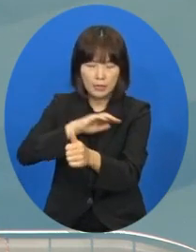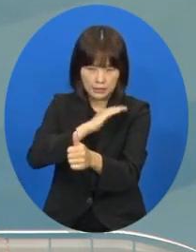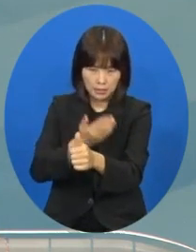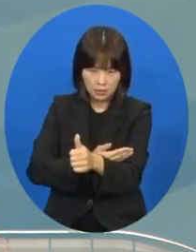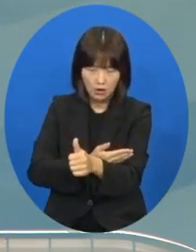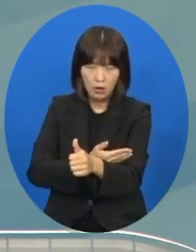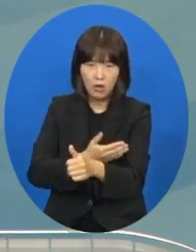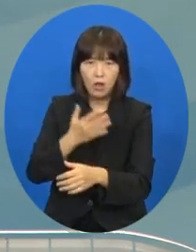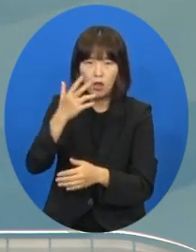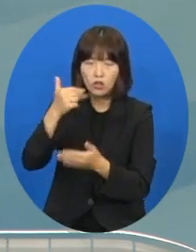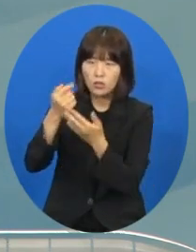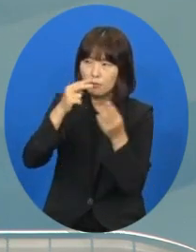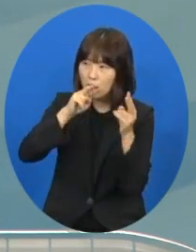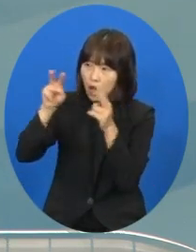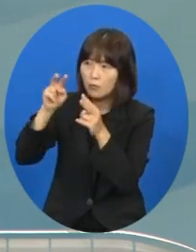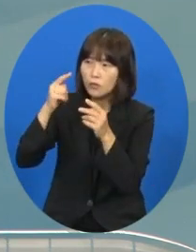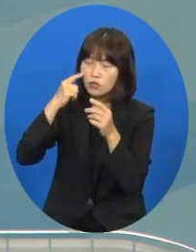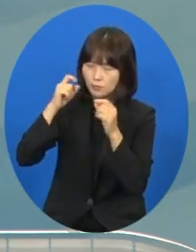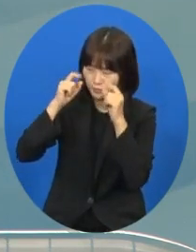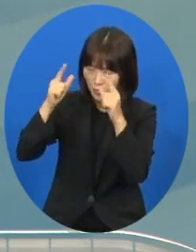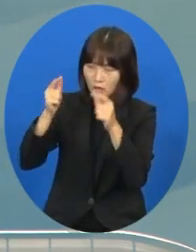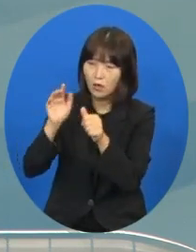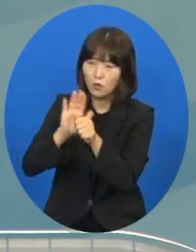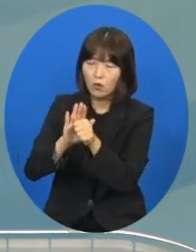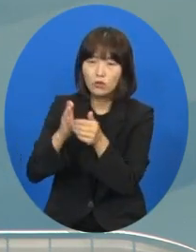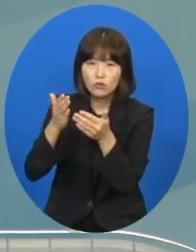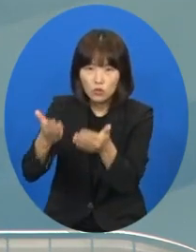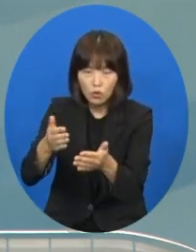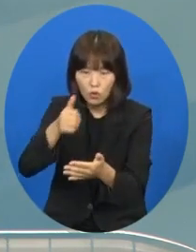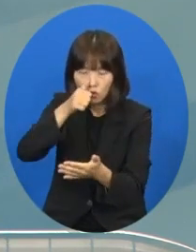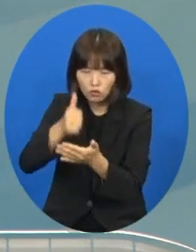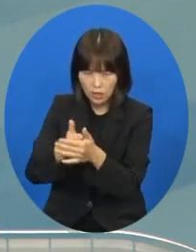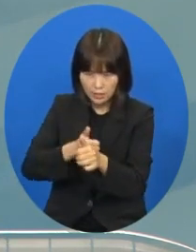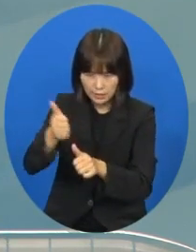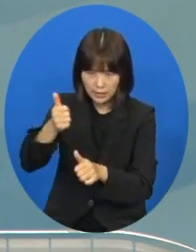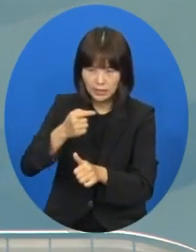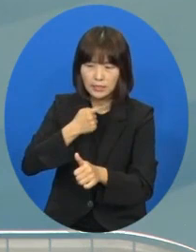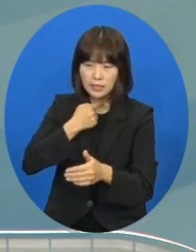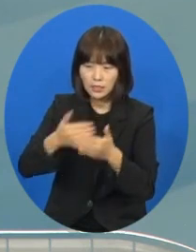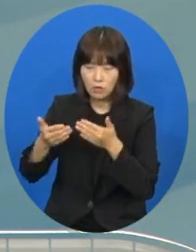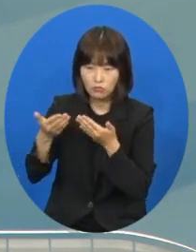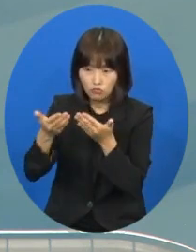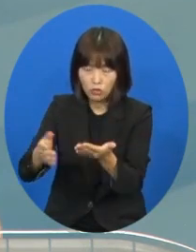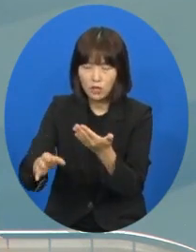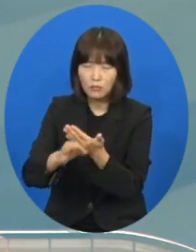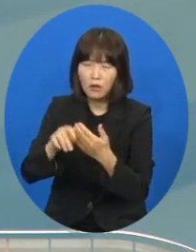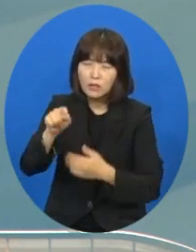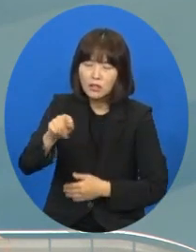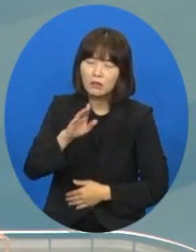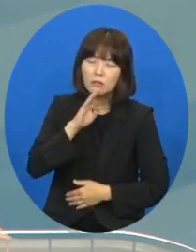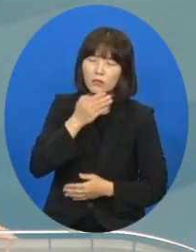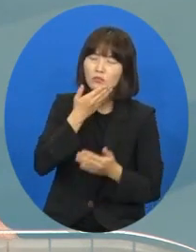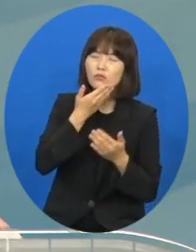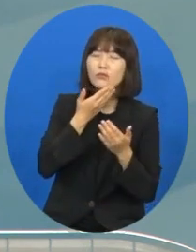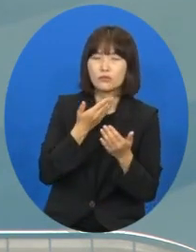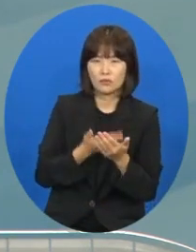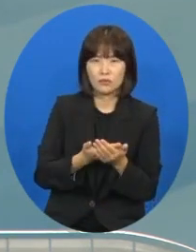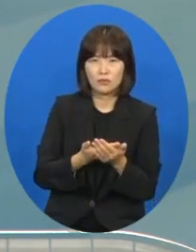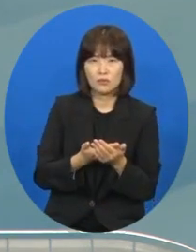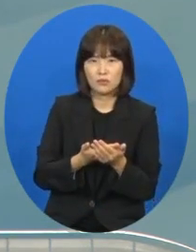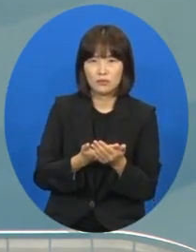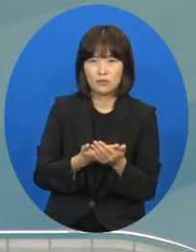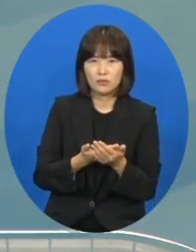뜨게 해주셨고 그리고 죄를 이기게 하시는 체험을 주셨다면 그 자체가 너무 귀한 거예요.